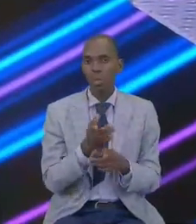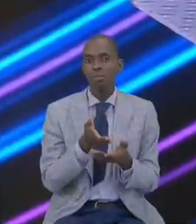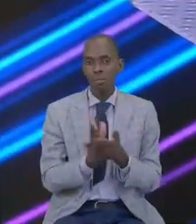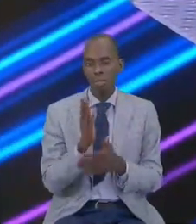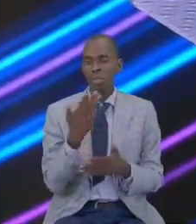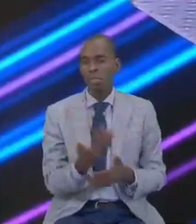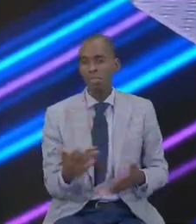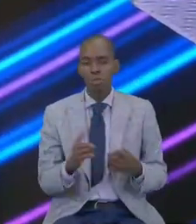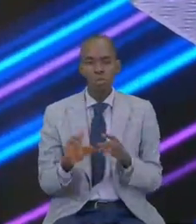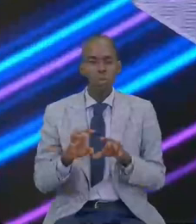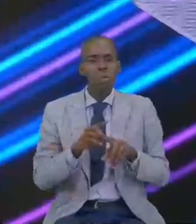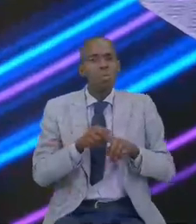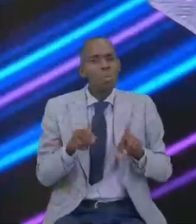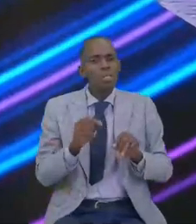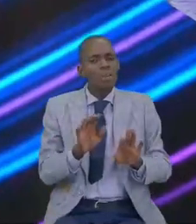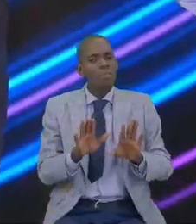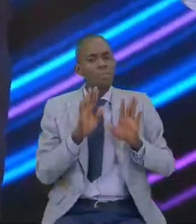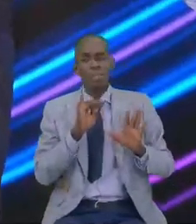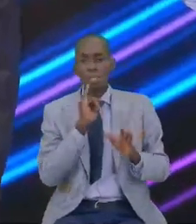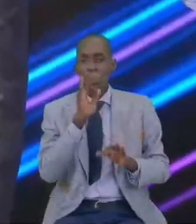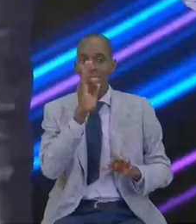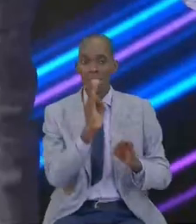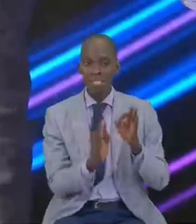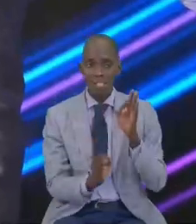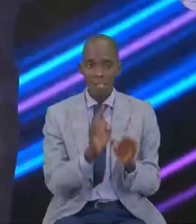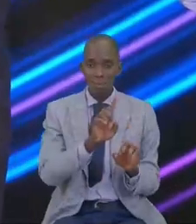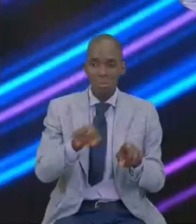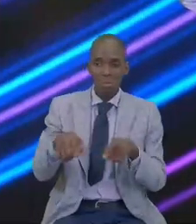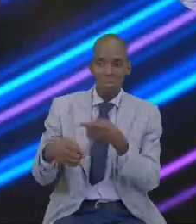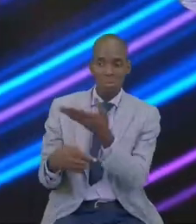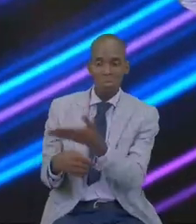tu vas maintenant le faire, tu peux perdre ton emploi.